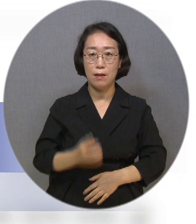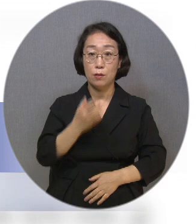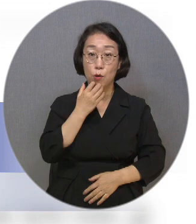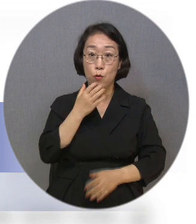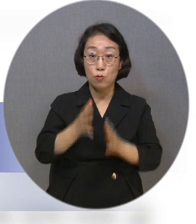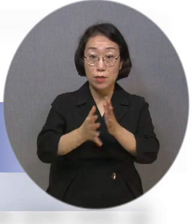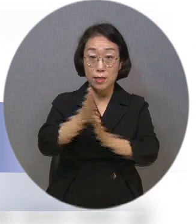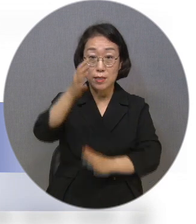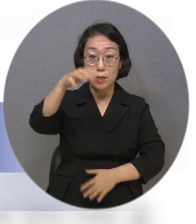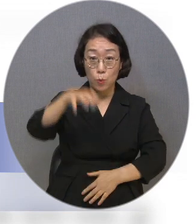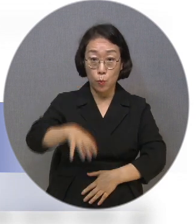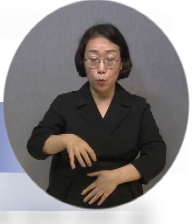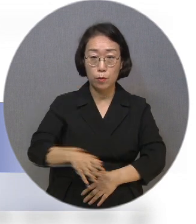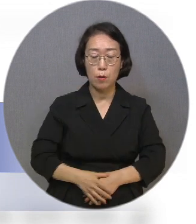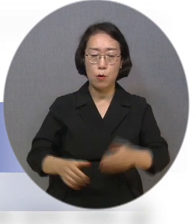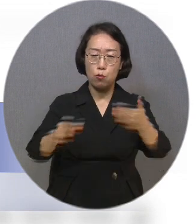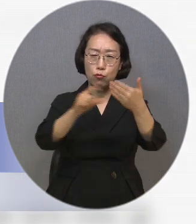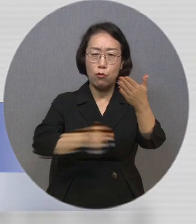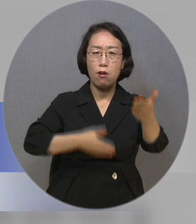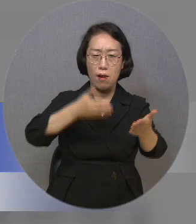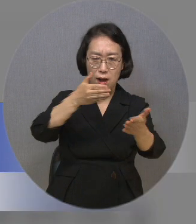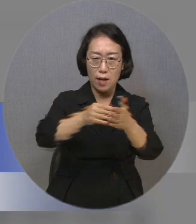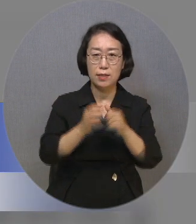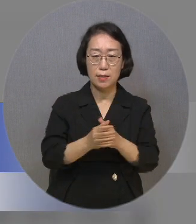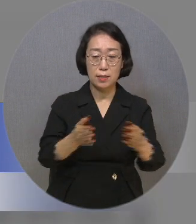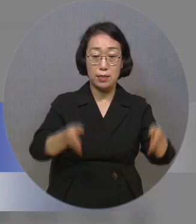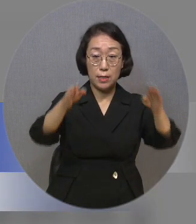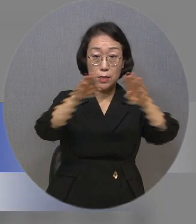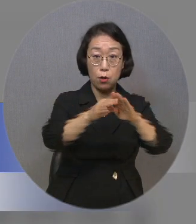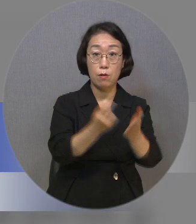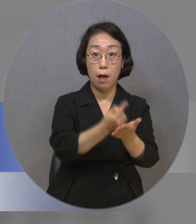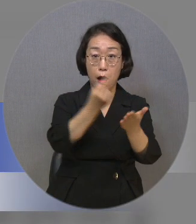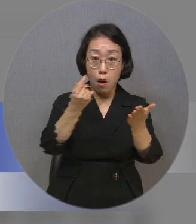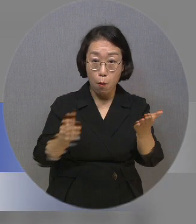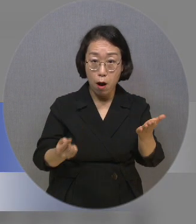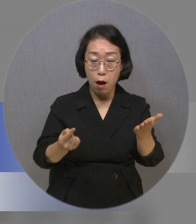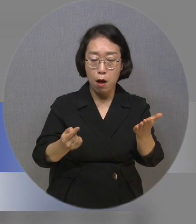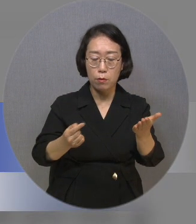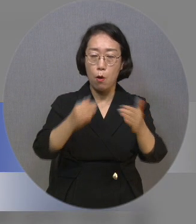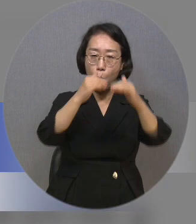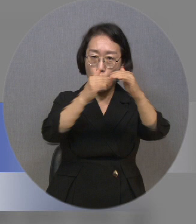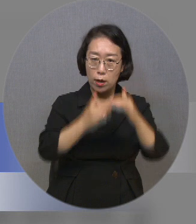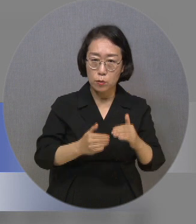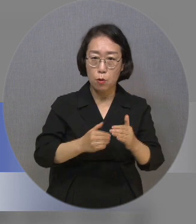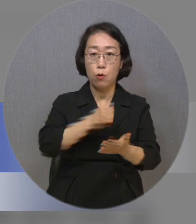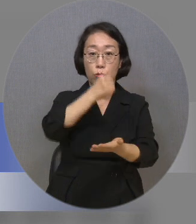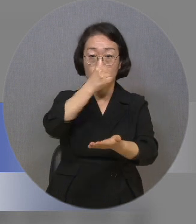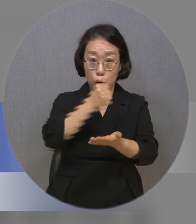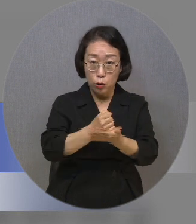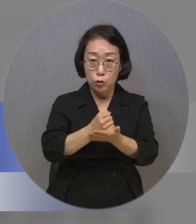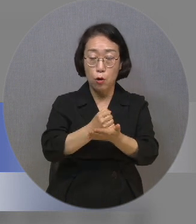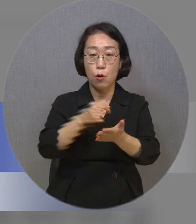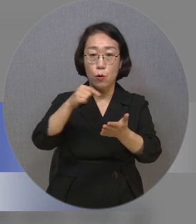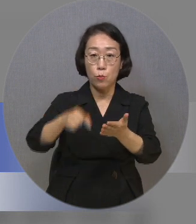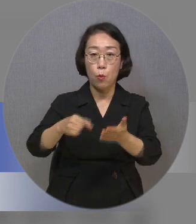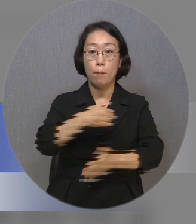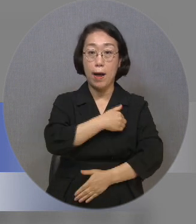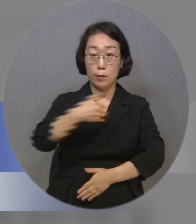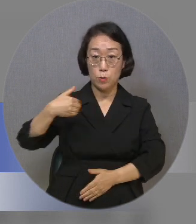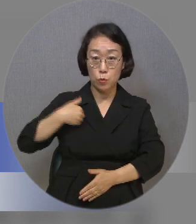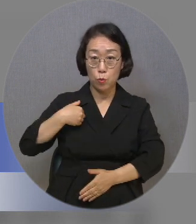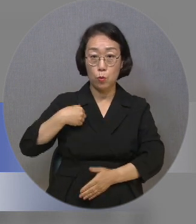다음 달부터 오는 9월까지 이 탈시설 입소와 퇴소 과정의 적절성, 이 탈시설